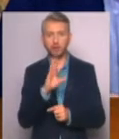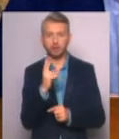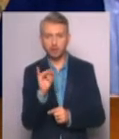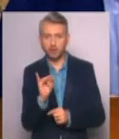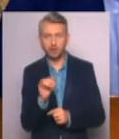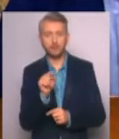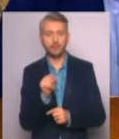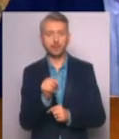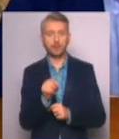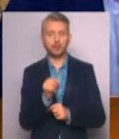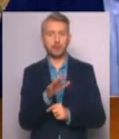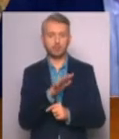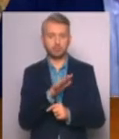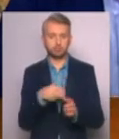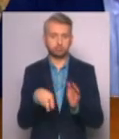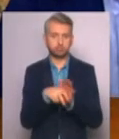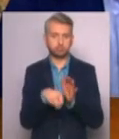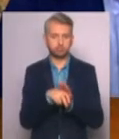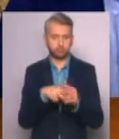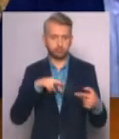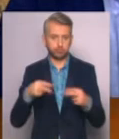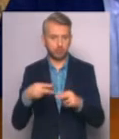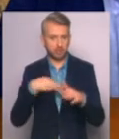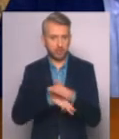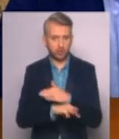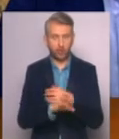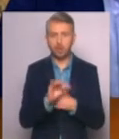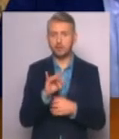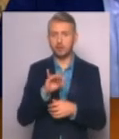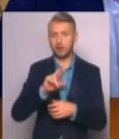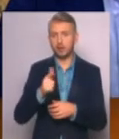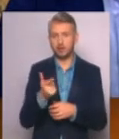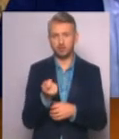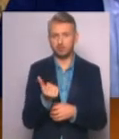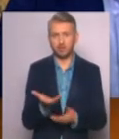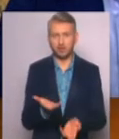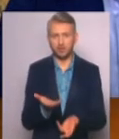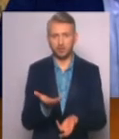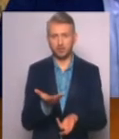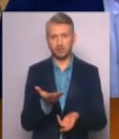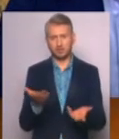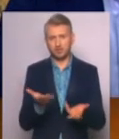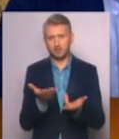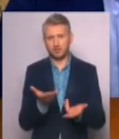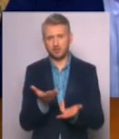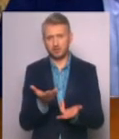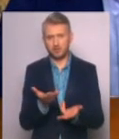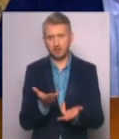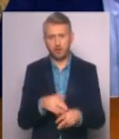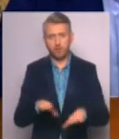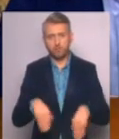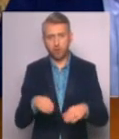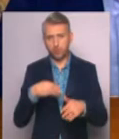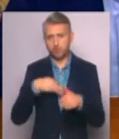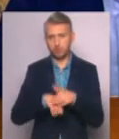там забувають метро. Так. А на Серці, ну, людей мало сидять, ну, їде порожнє метро,